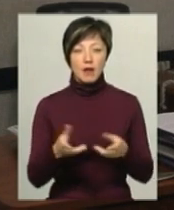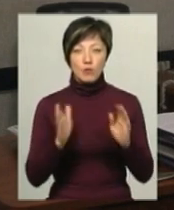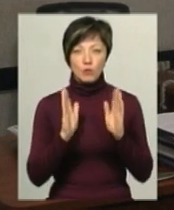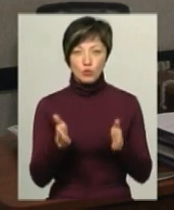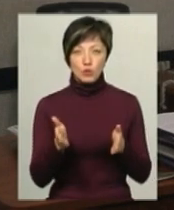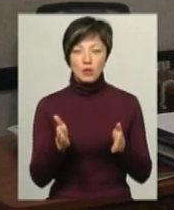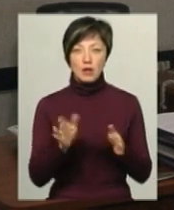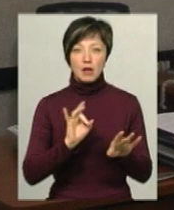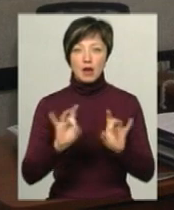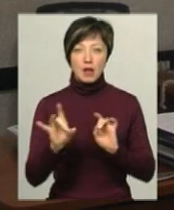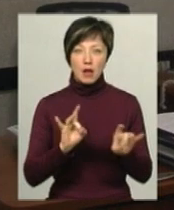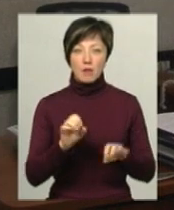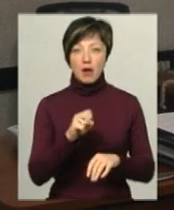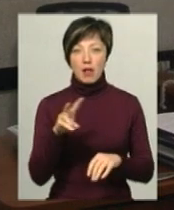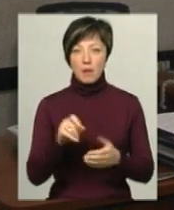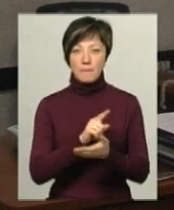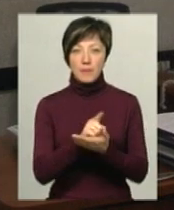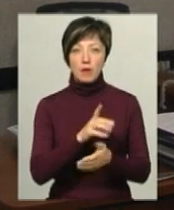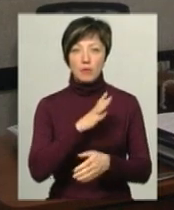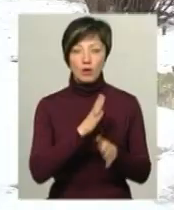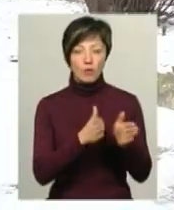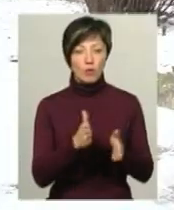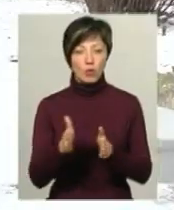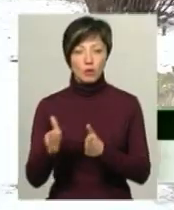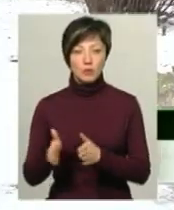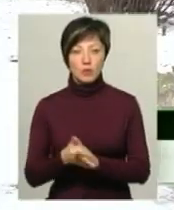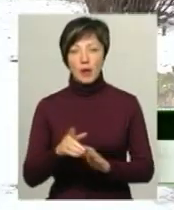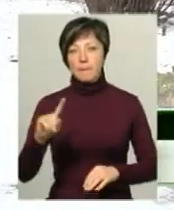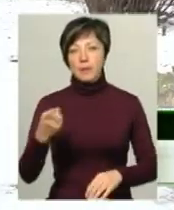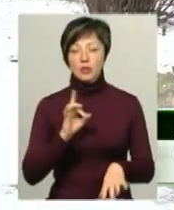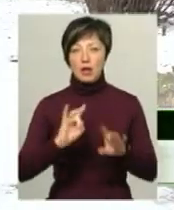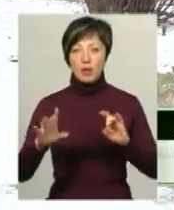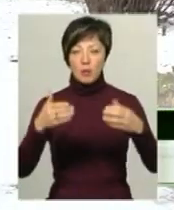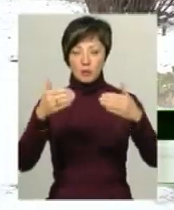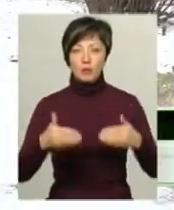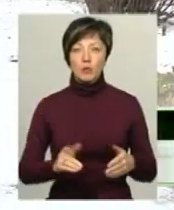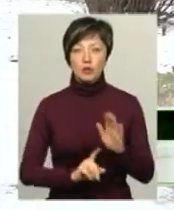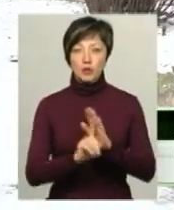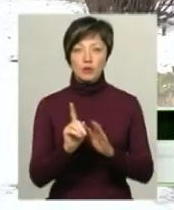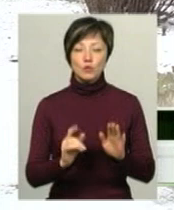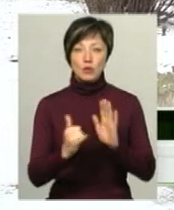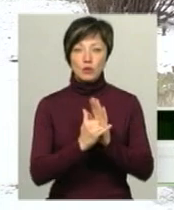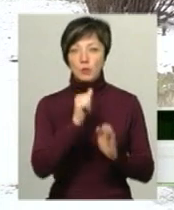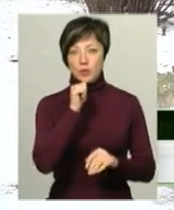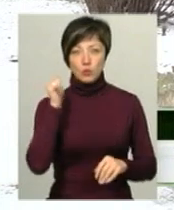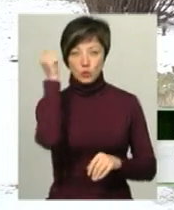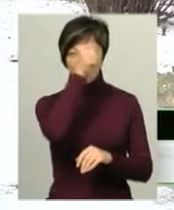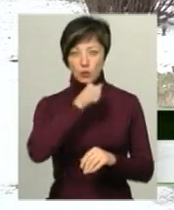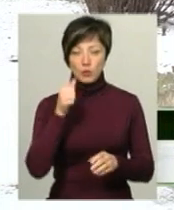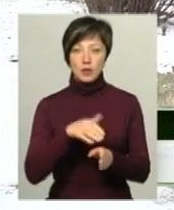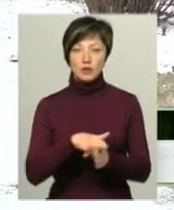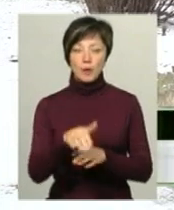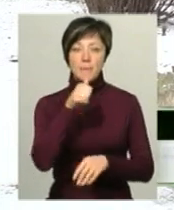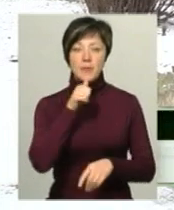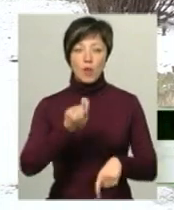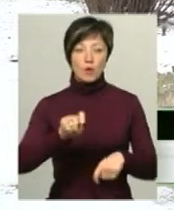буде реклама, але вона має бути лише впорядкована. Перші рекламні дошки на під'їздах почали встановлювати ще минулого року, реалізовуючи